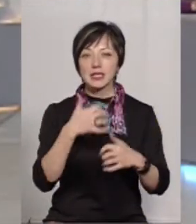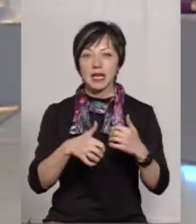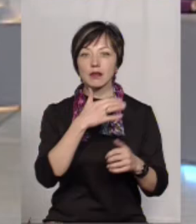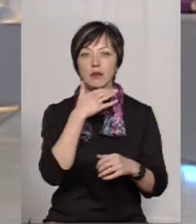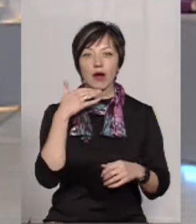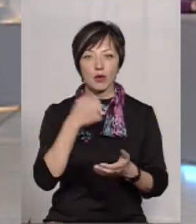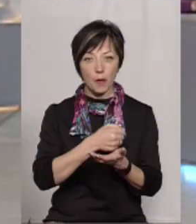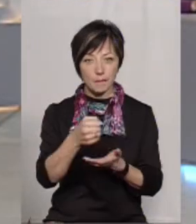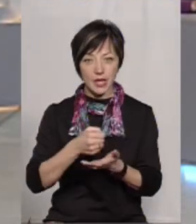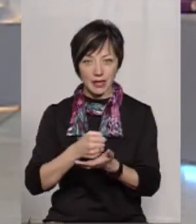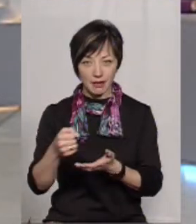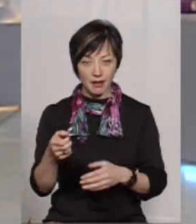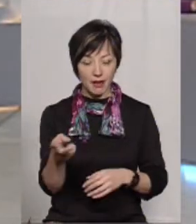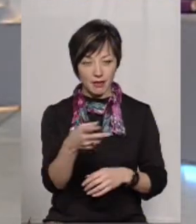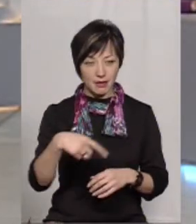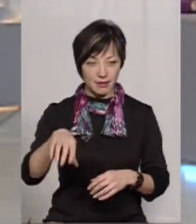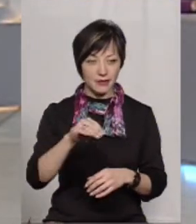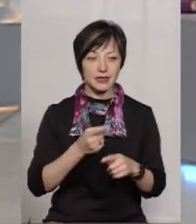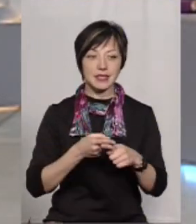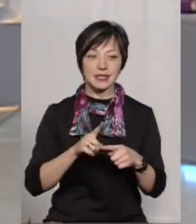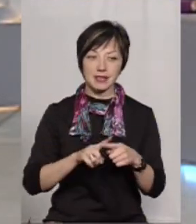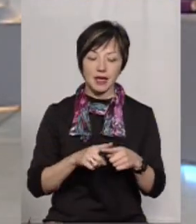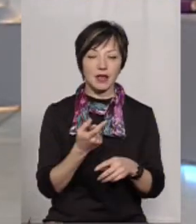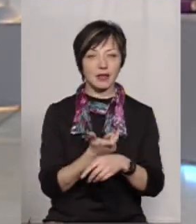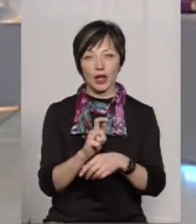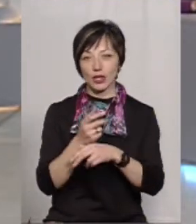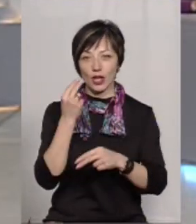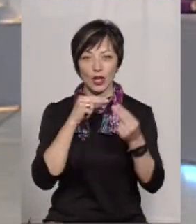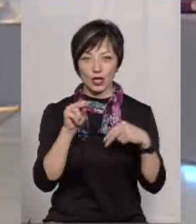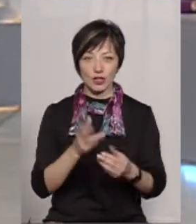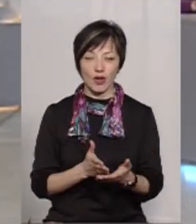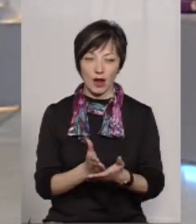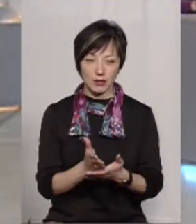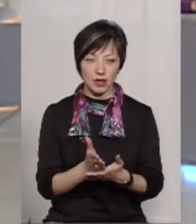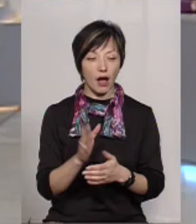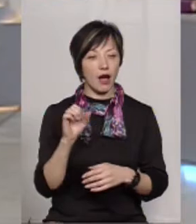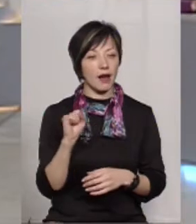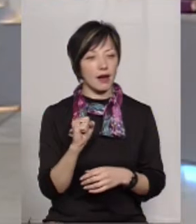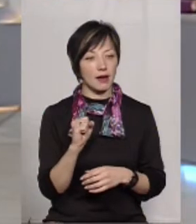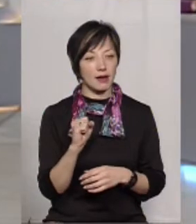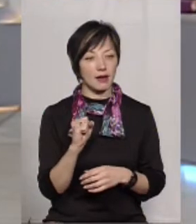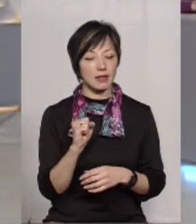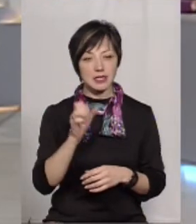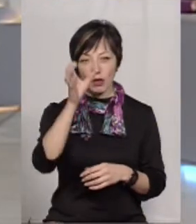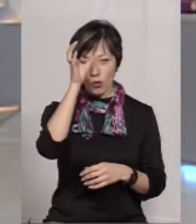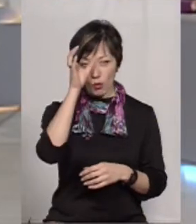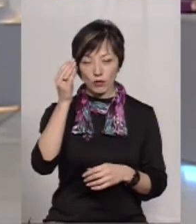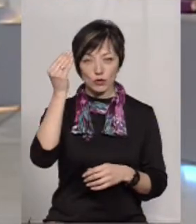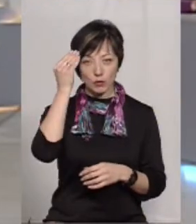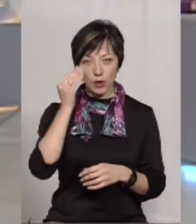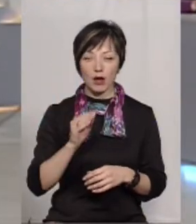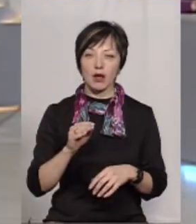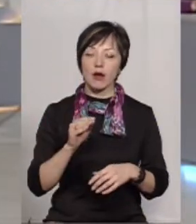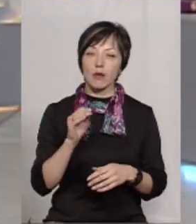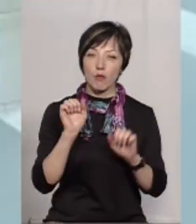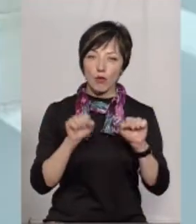багатьох претендентів на руку і серце це найкращий варіант. А з наукової точки зору тут мова